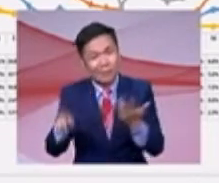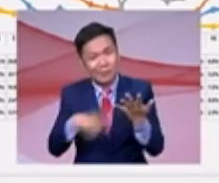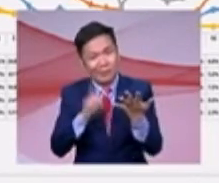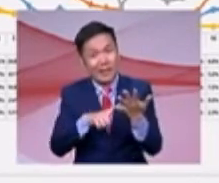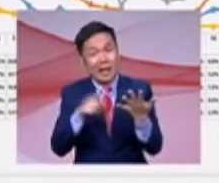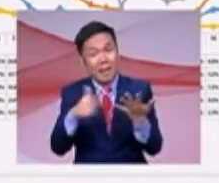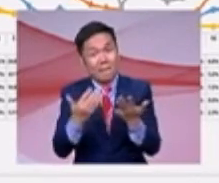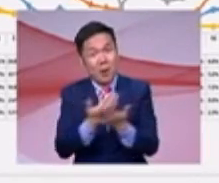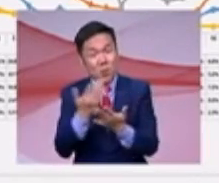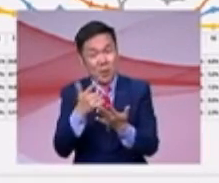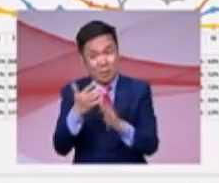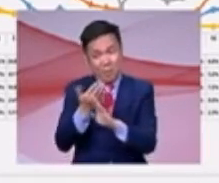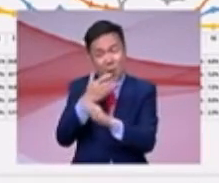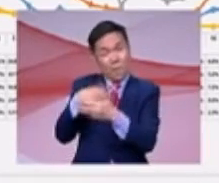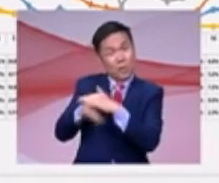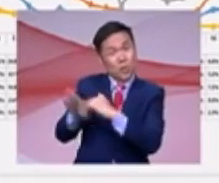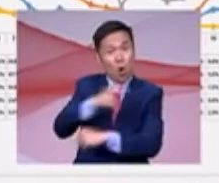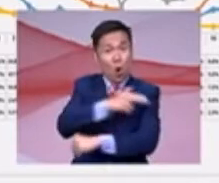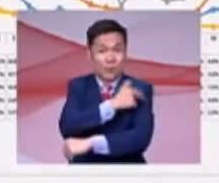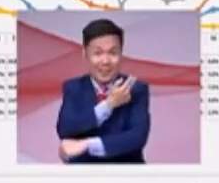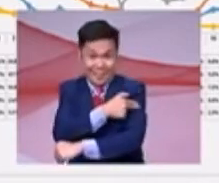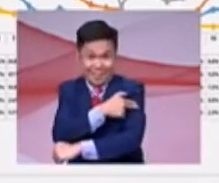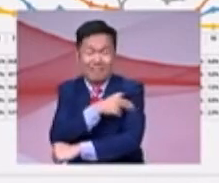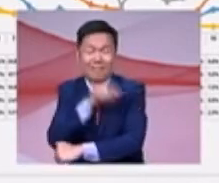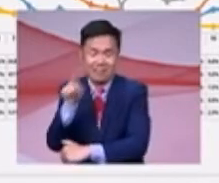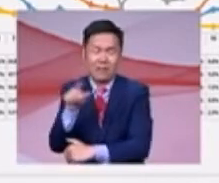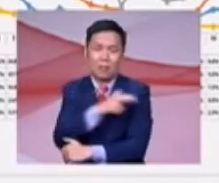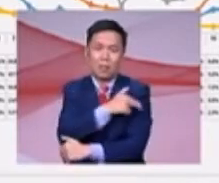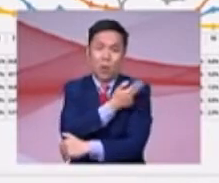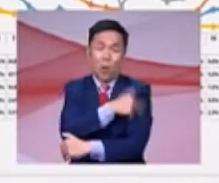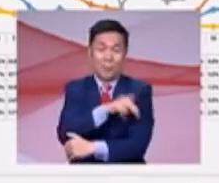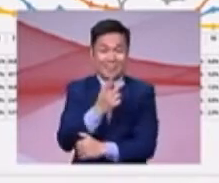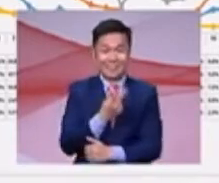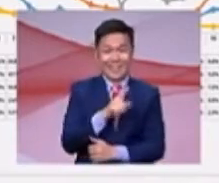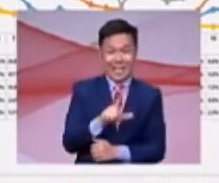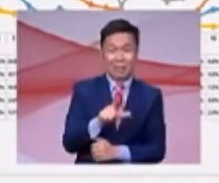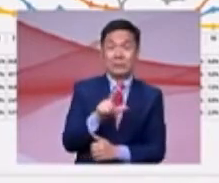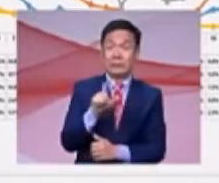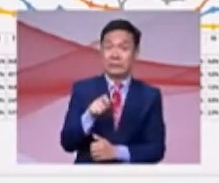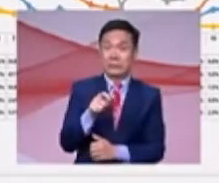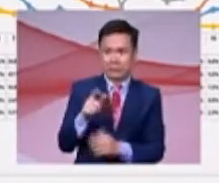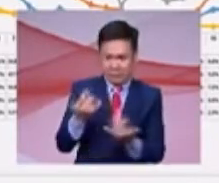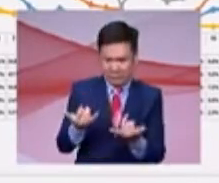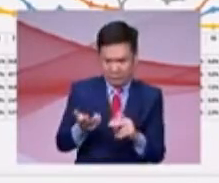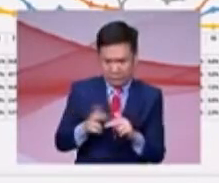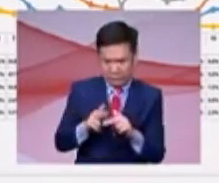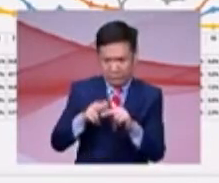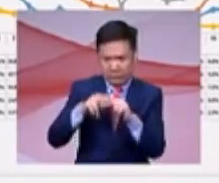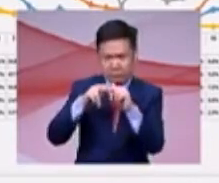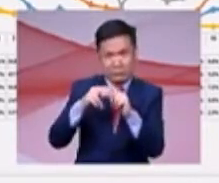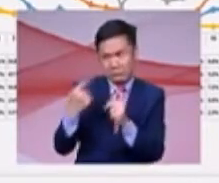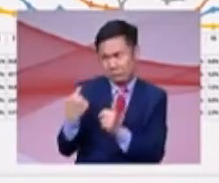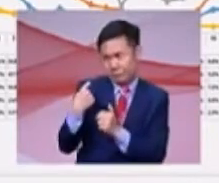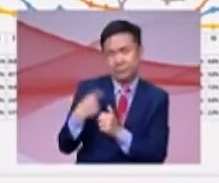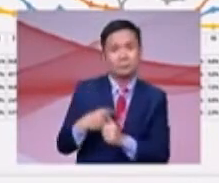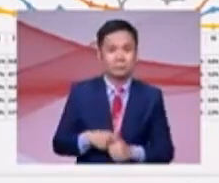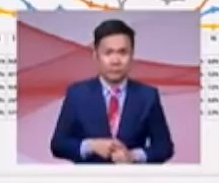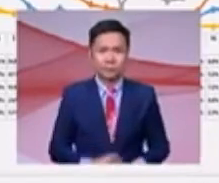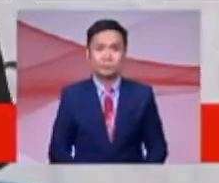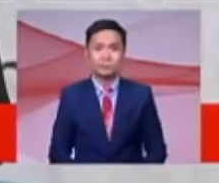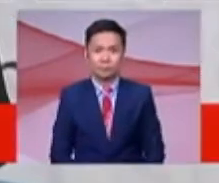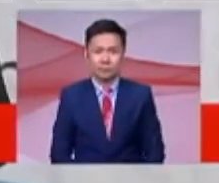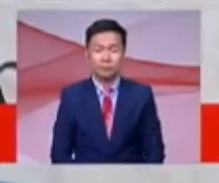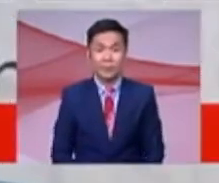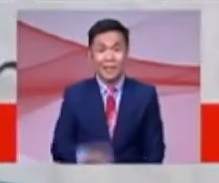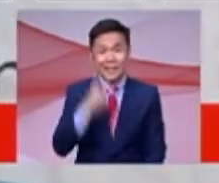yang sebelum dimasukkan ke hospital, terutamanya di hospital-hospital Lembah Klang juga meningkat akhir-akhir ini. Next.